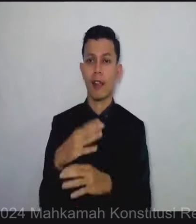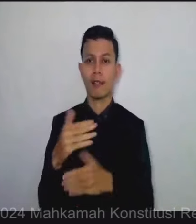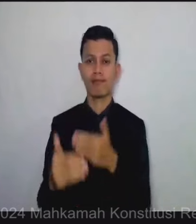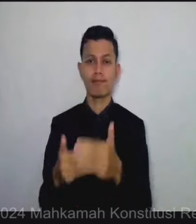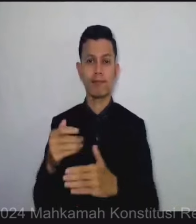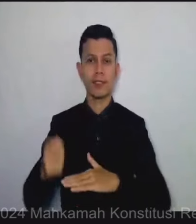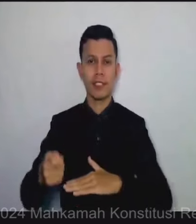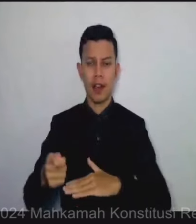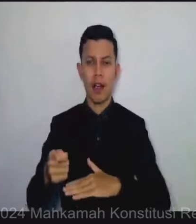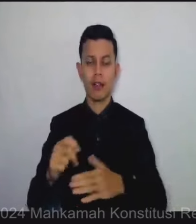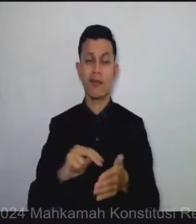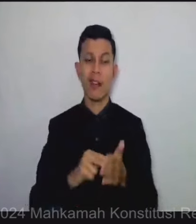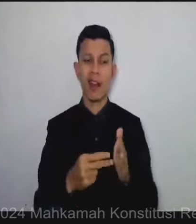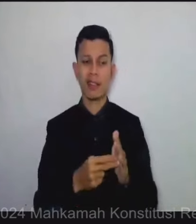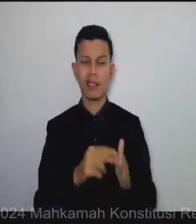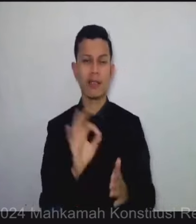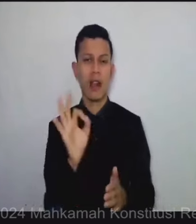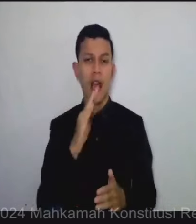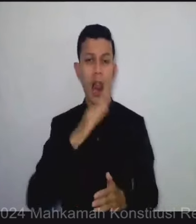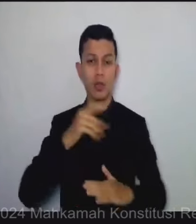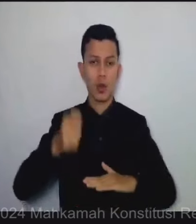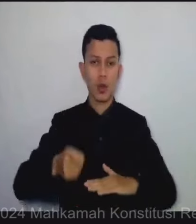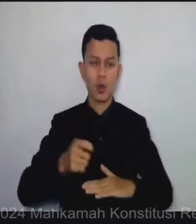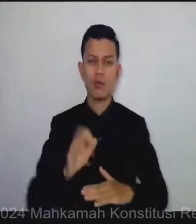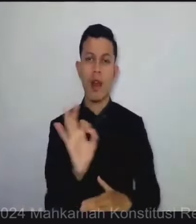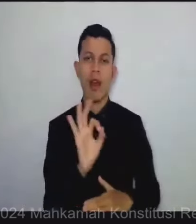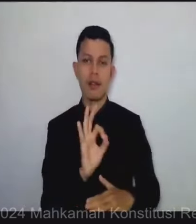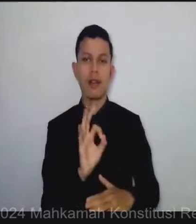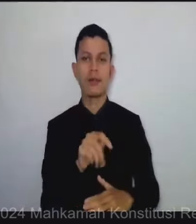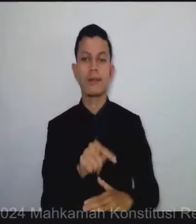dinyatakan tidak beralasan menurut hukum